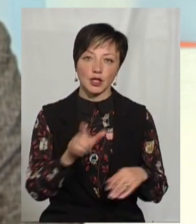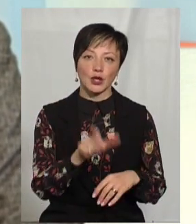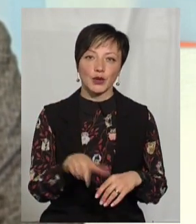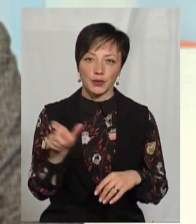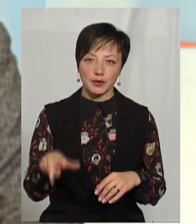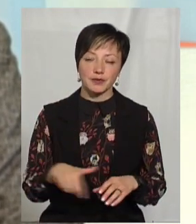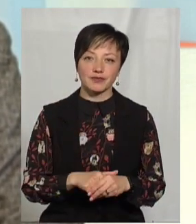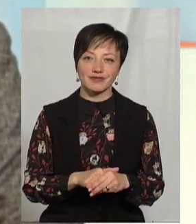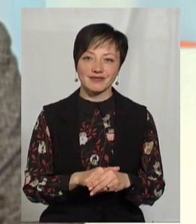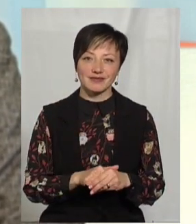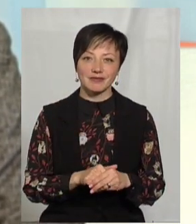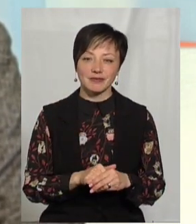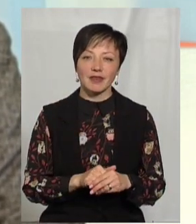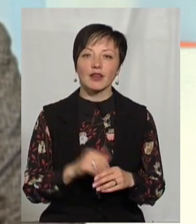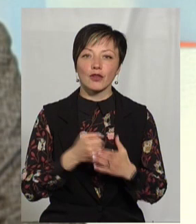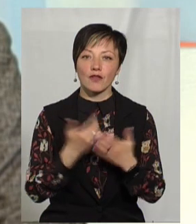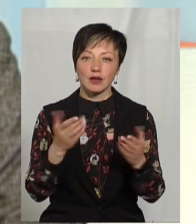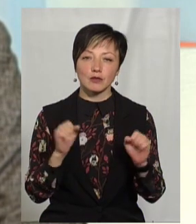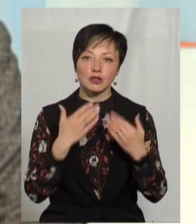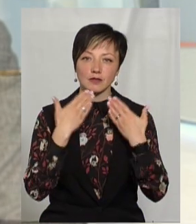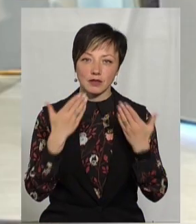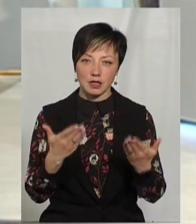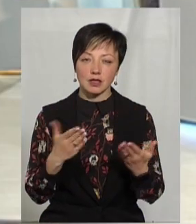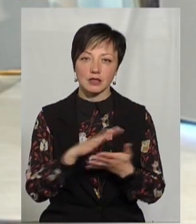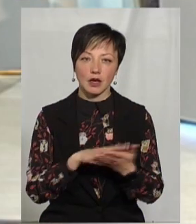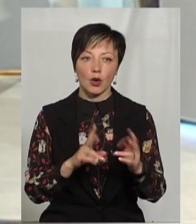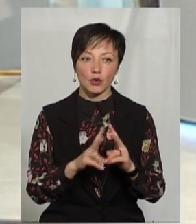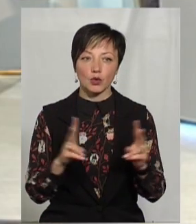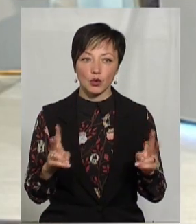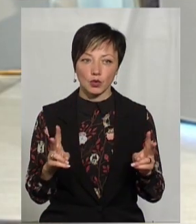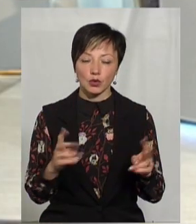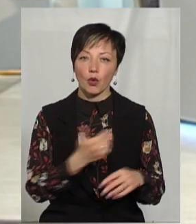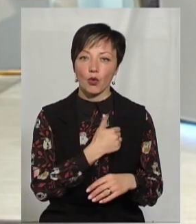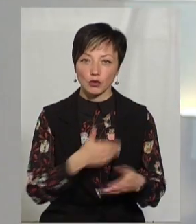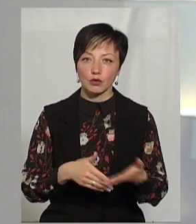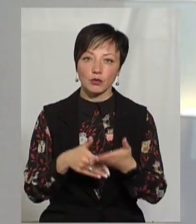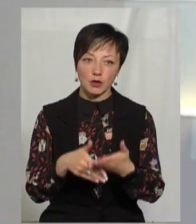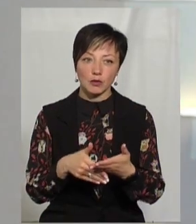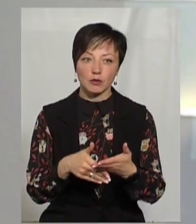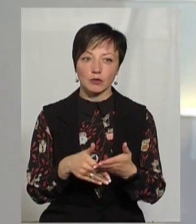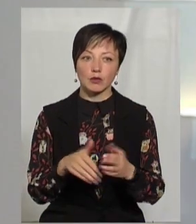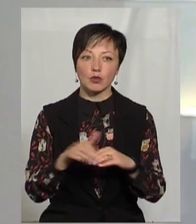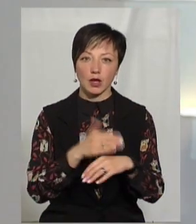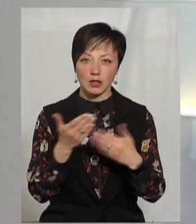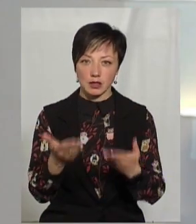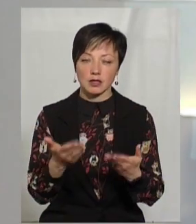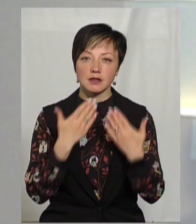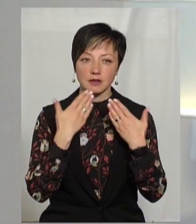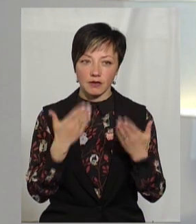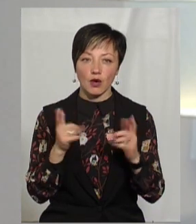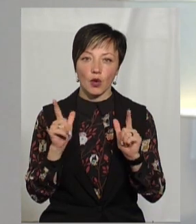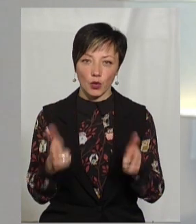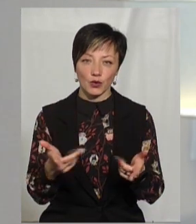люди. Ну і до вас можна звертатися, якщо хтось хоче допомогти.